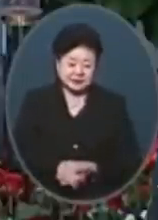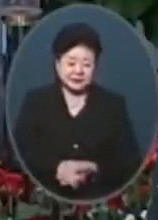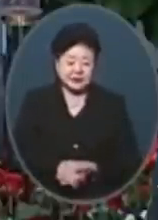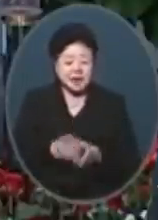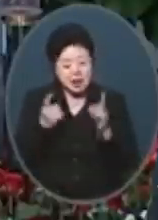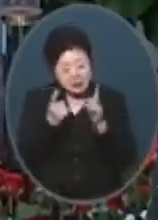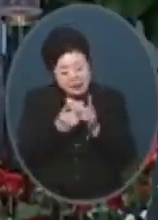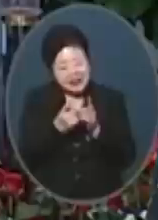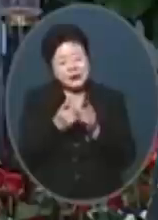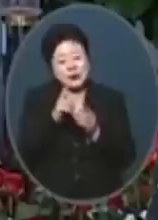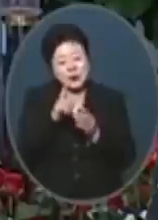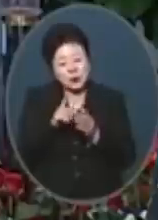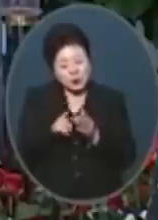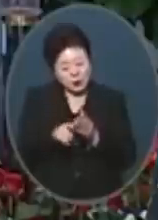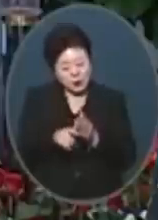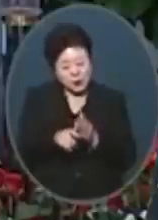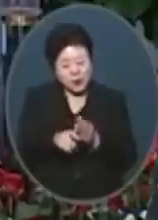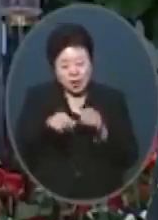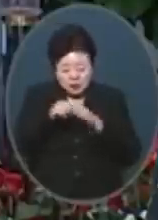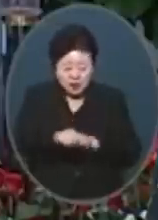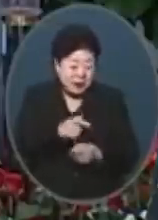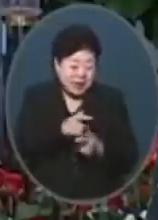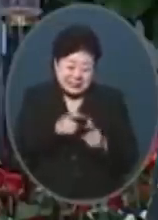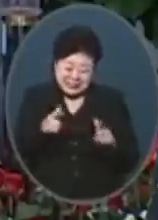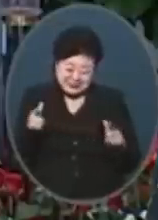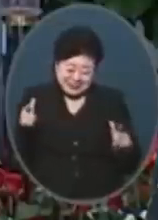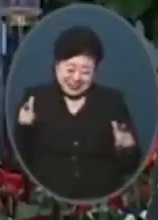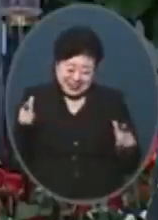부딪히더라도 절망하지 않습니다.